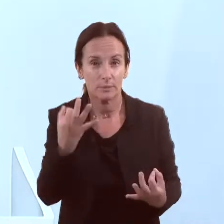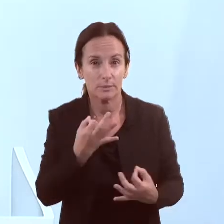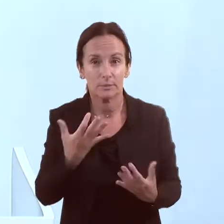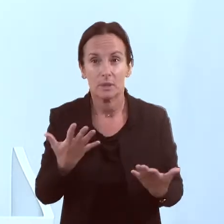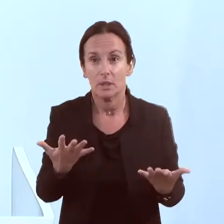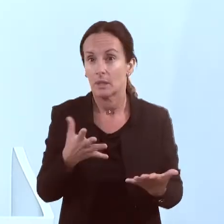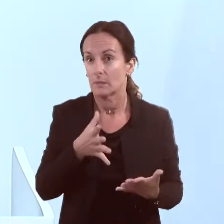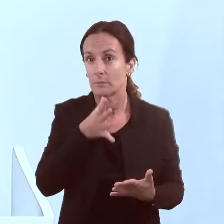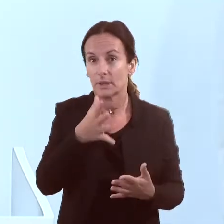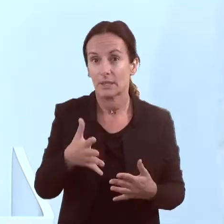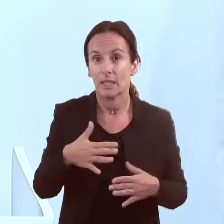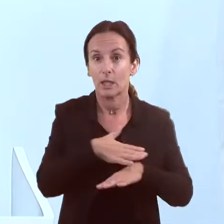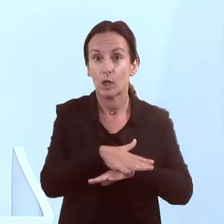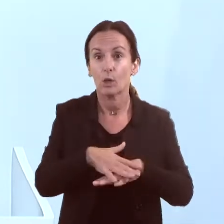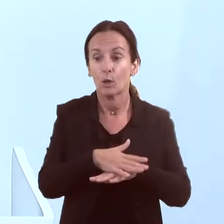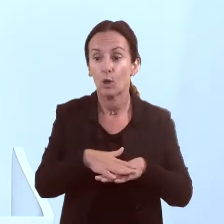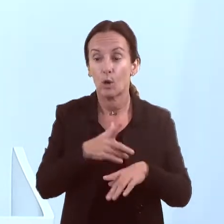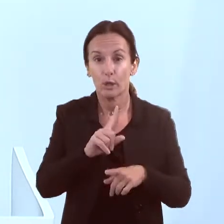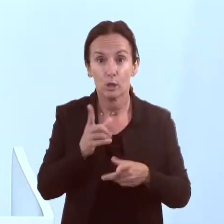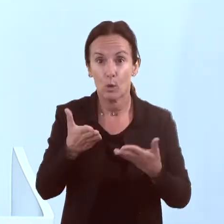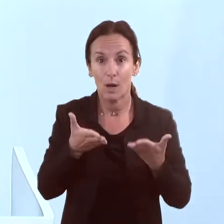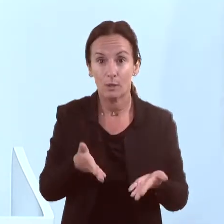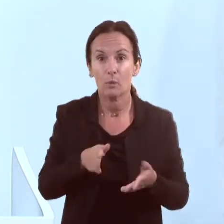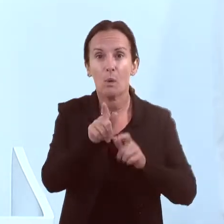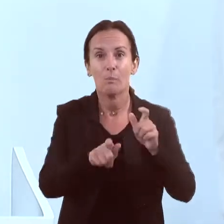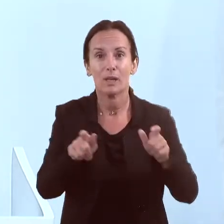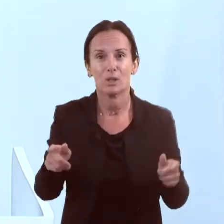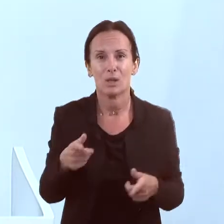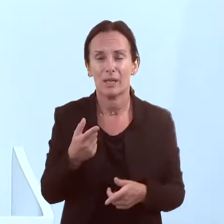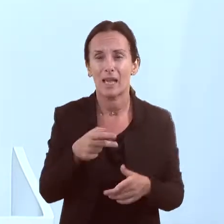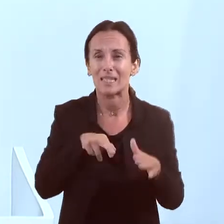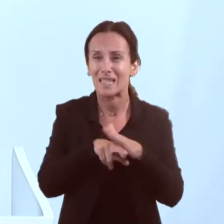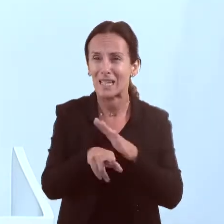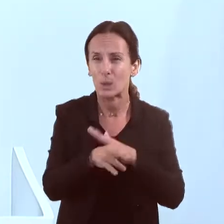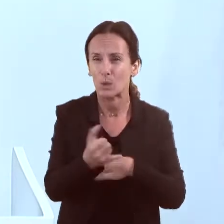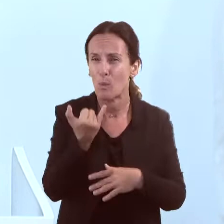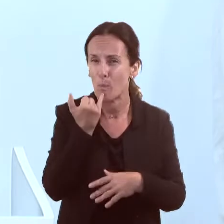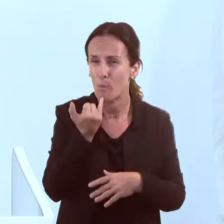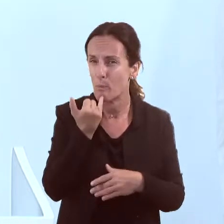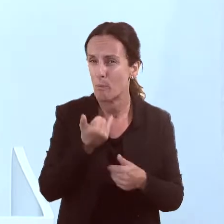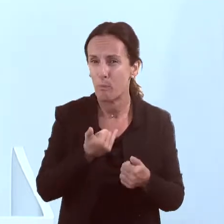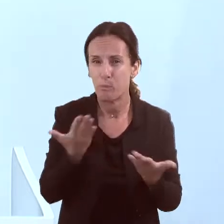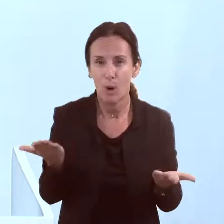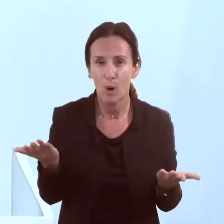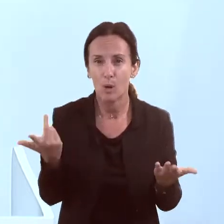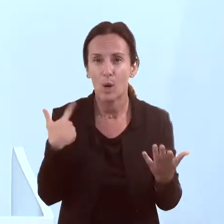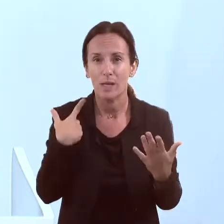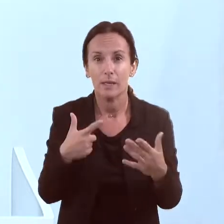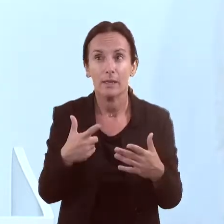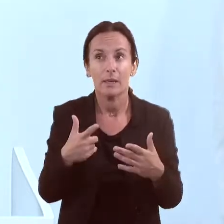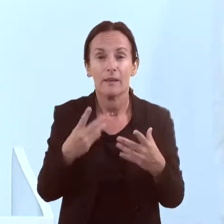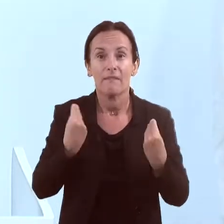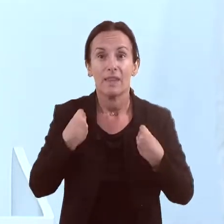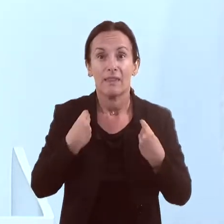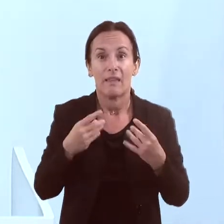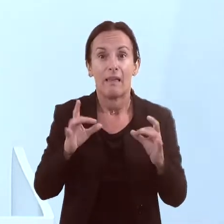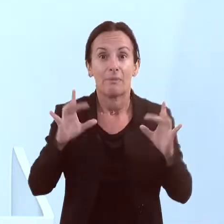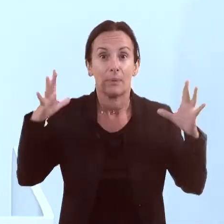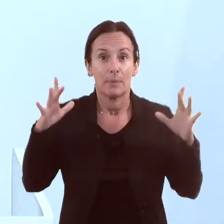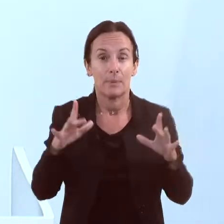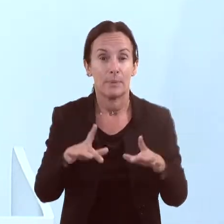mecanismes d'intervenció estatal, les persones amb pocs recursos i en context de creixent vulnerabilitat es veuen abocades